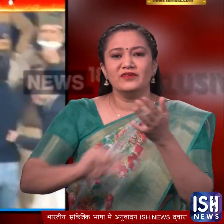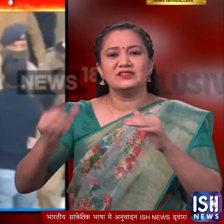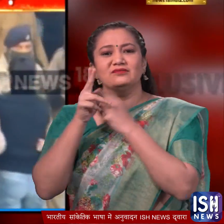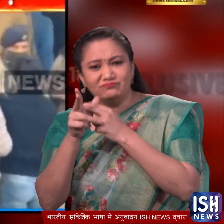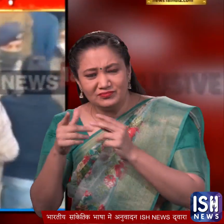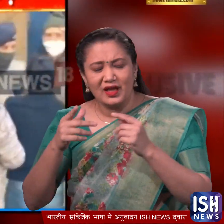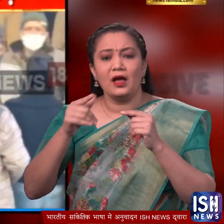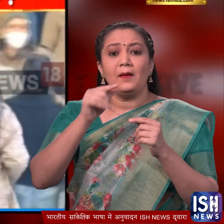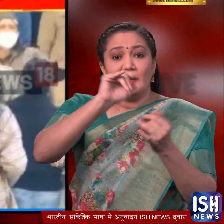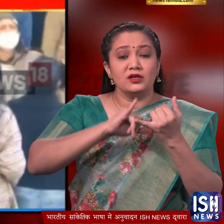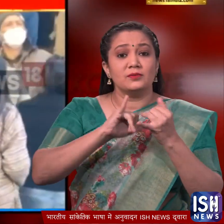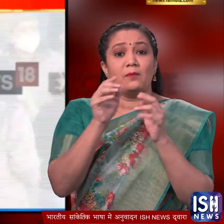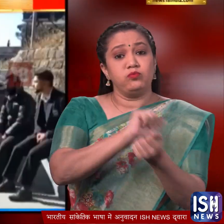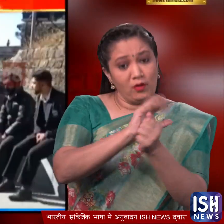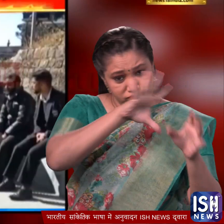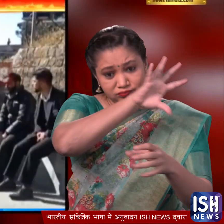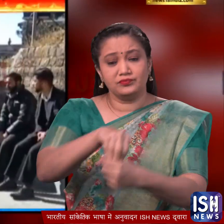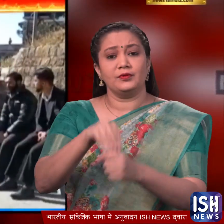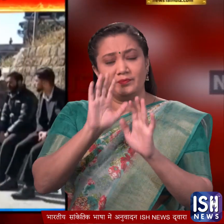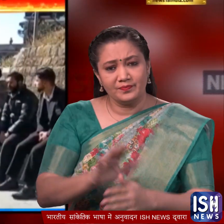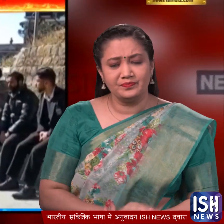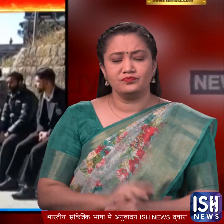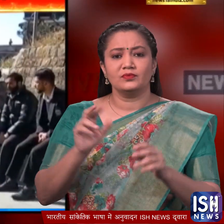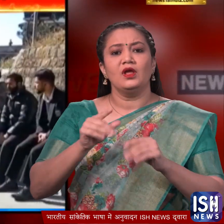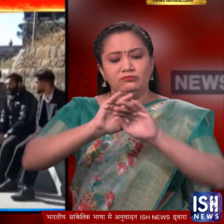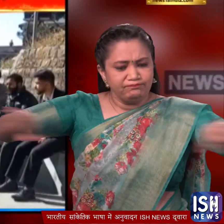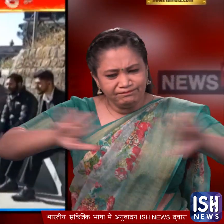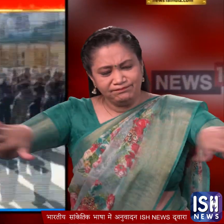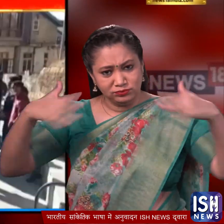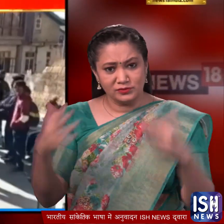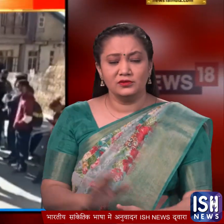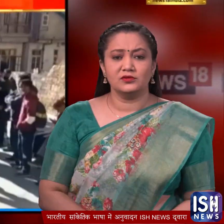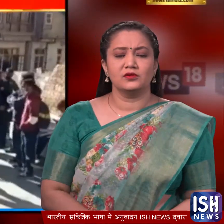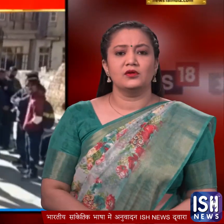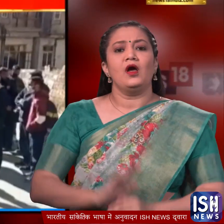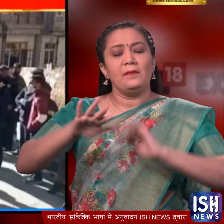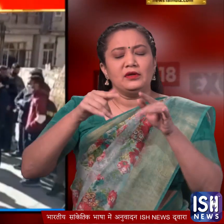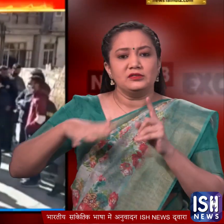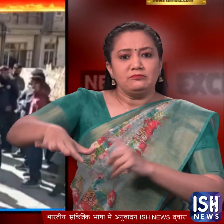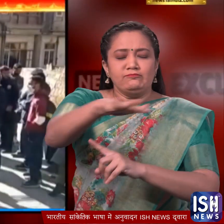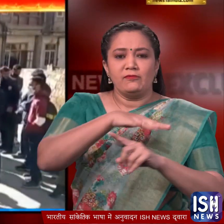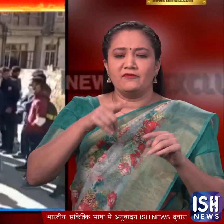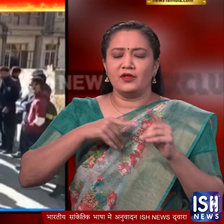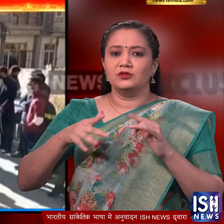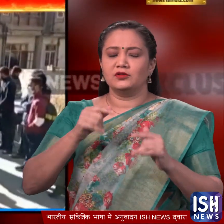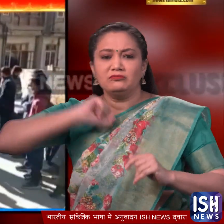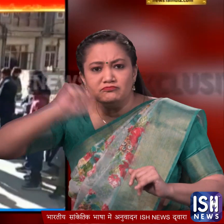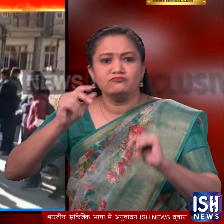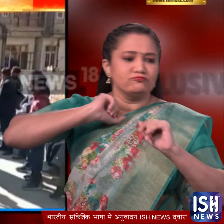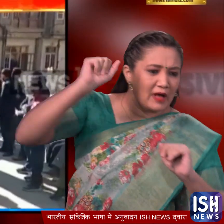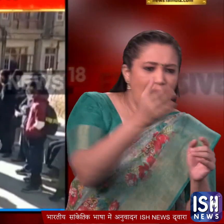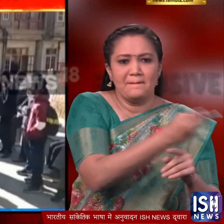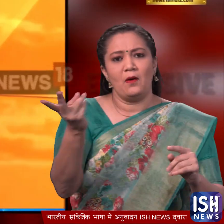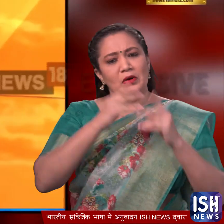साथ शिमला का पुलिस बल भी तैनात दिखा। इसके बाद दोनों तरफ के लोगों को अलग कर दिया गया। हालांकि उसके बाद भी कैंपस में काफी देर तक